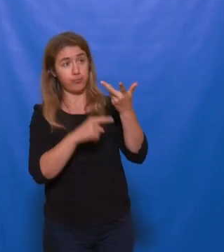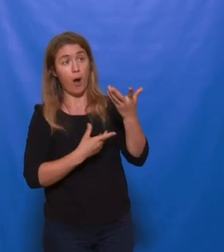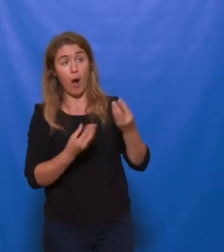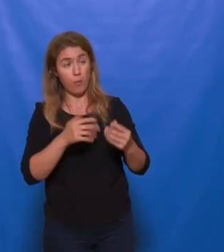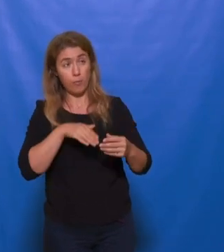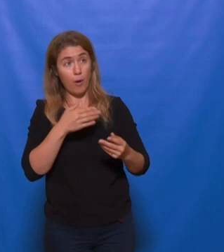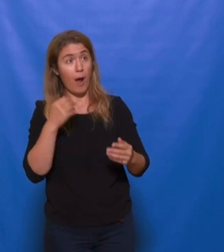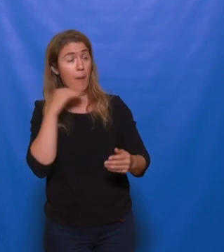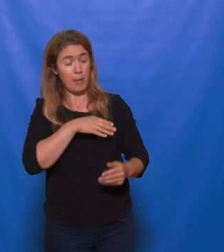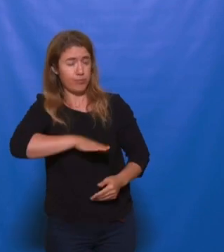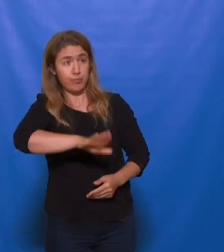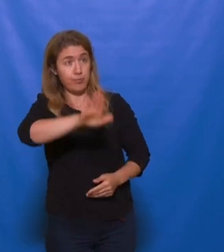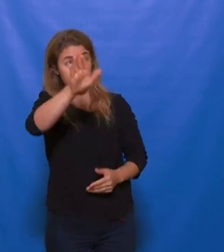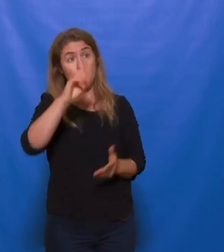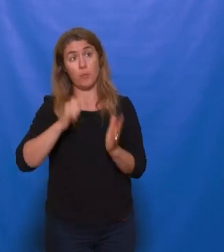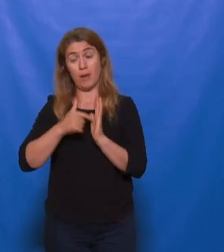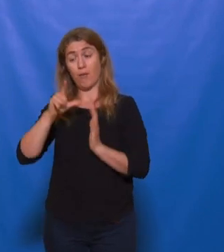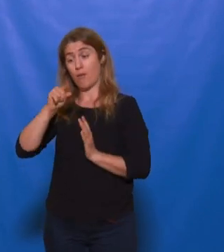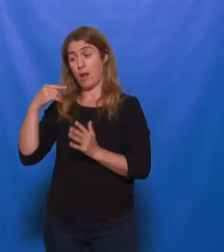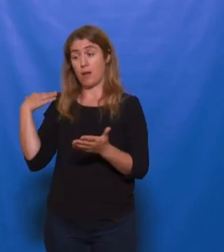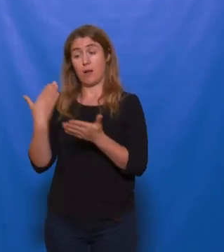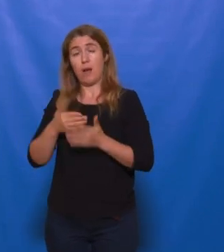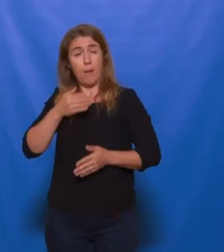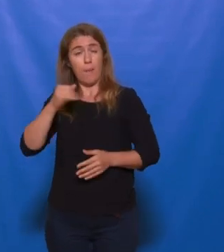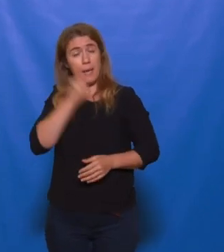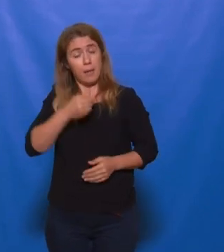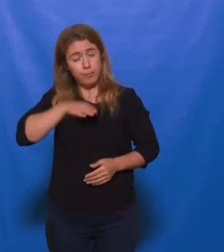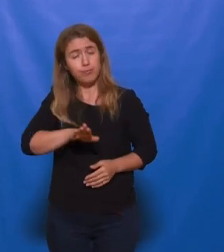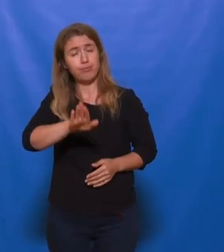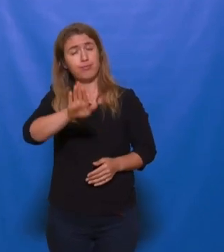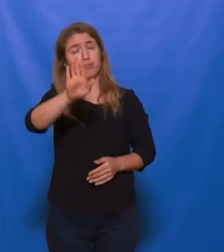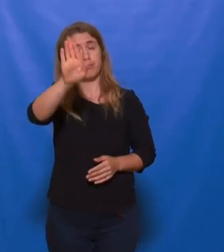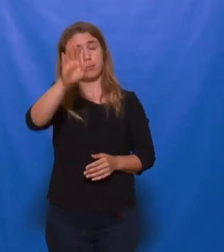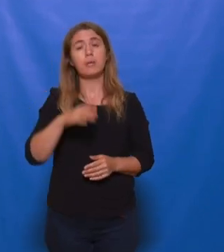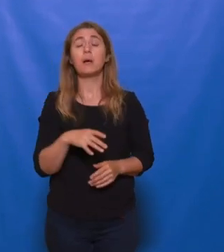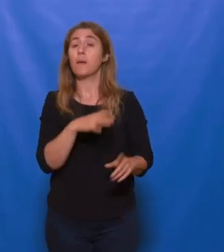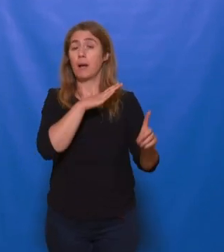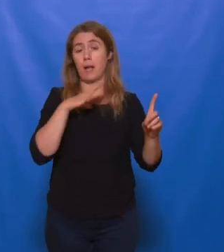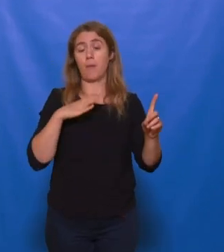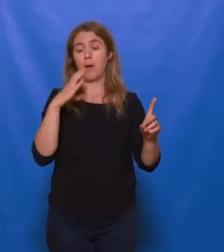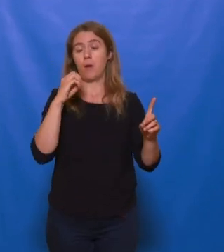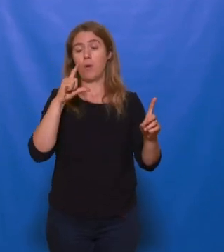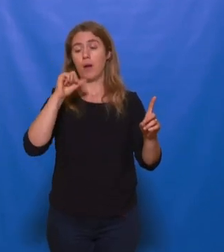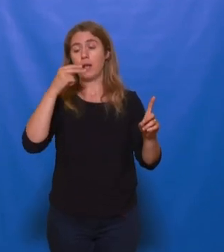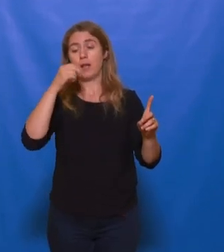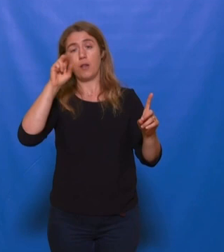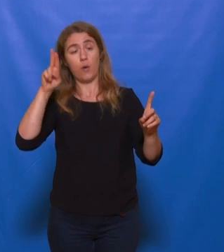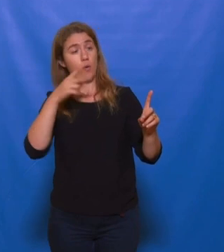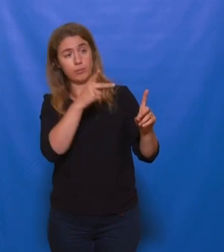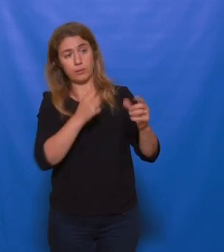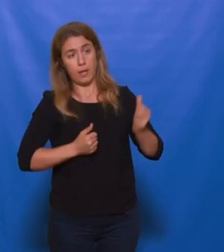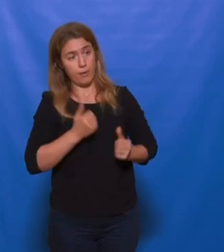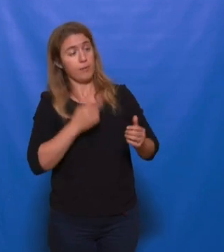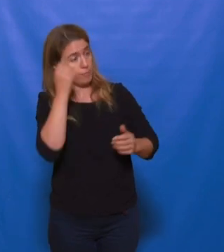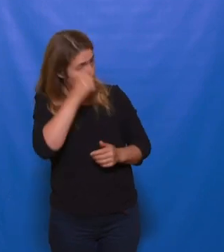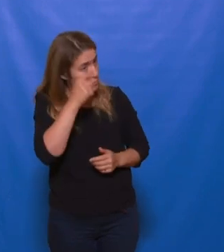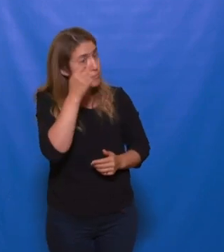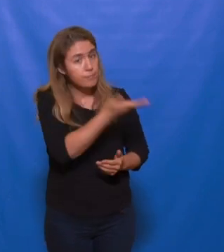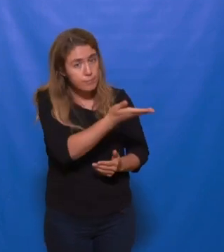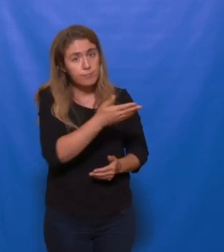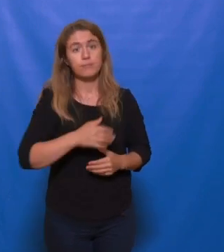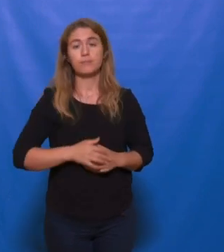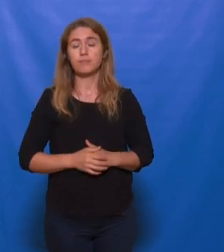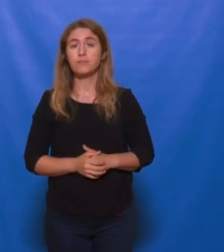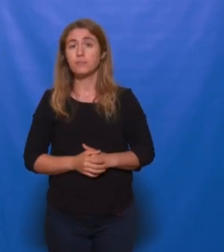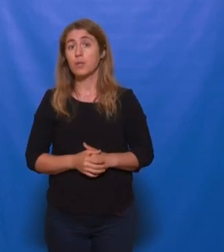depuis 2020. Et d'ailleurs, je tiens à souligner l'action de Marlène Collineau et de ses services en la matière. Soyons donc fiers